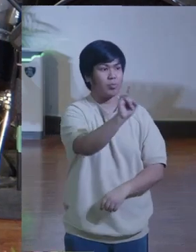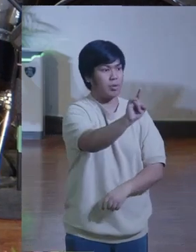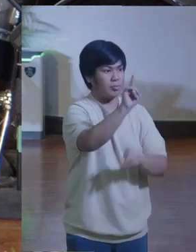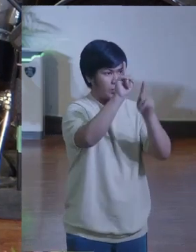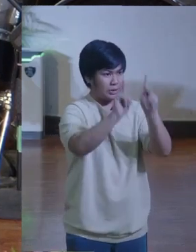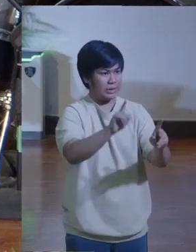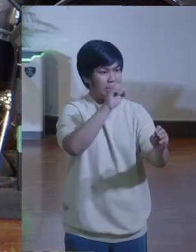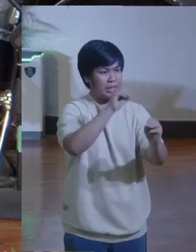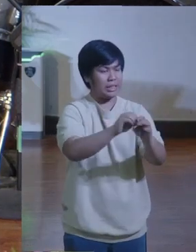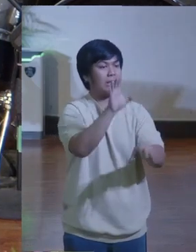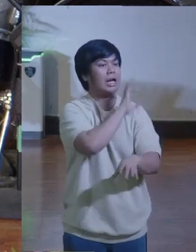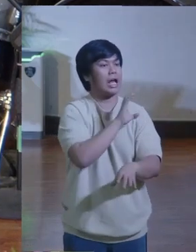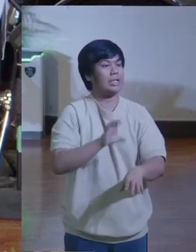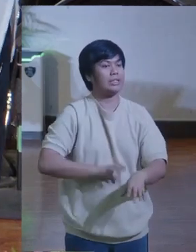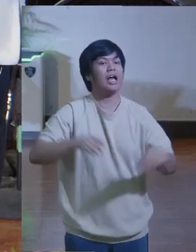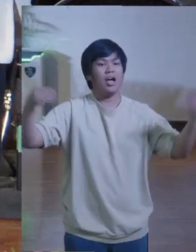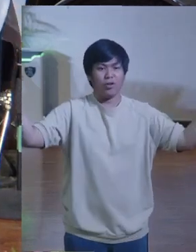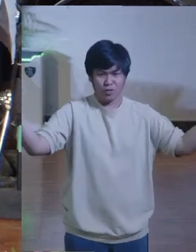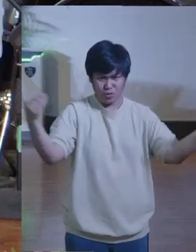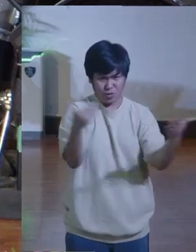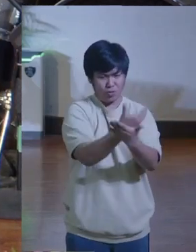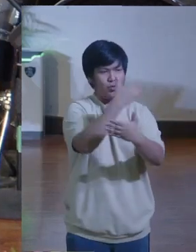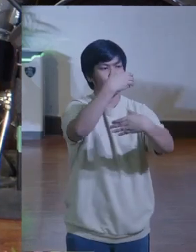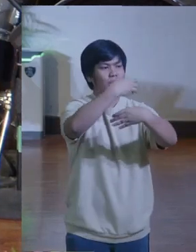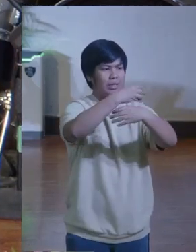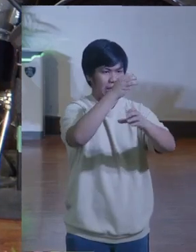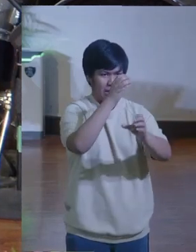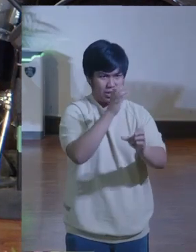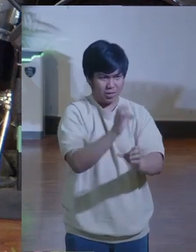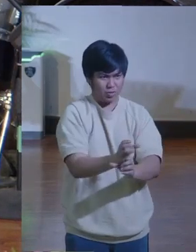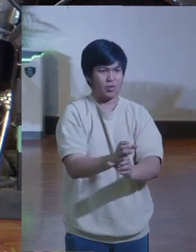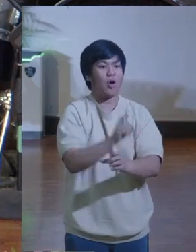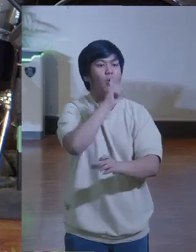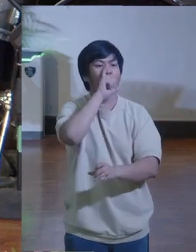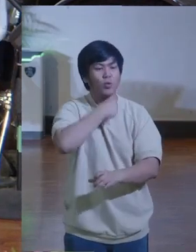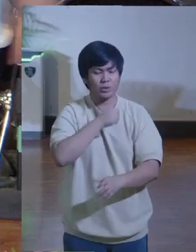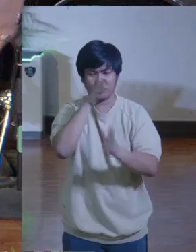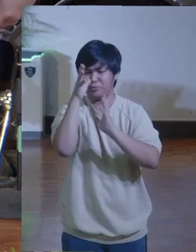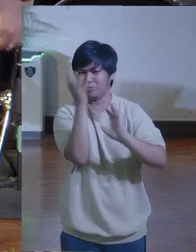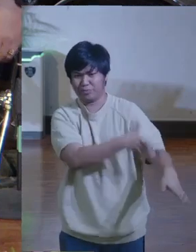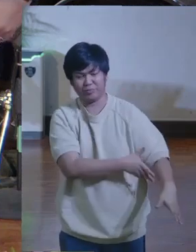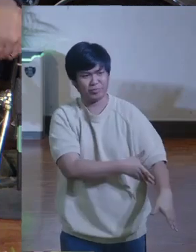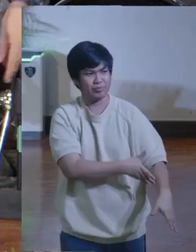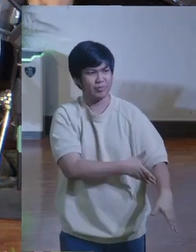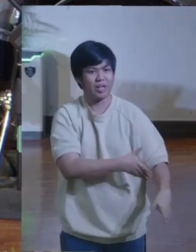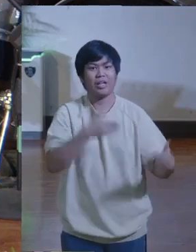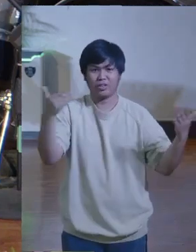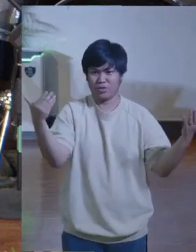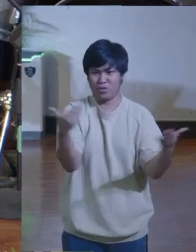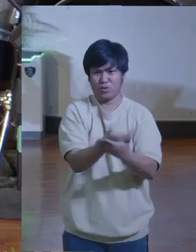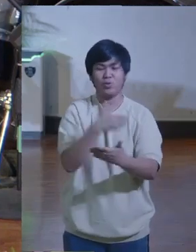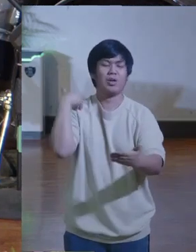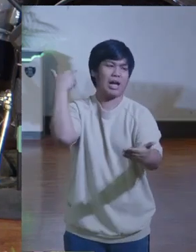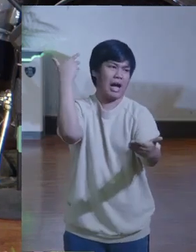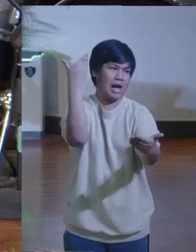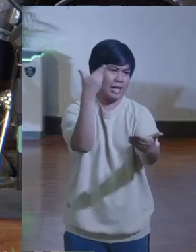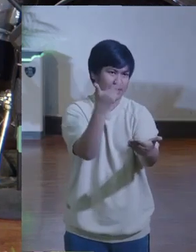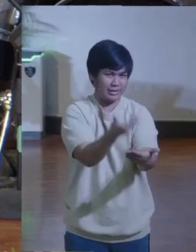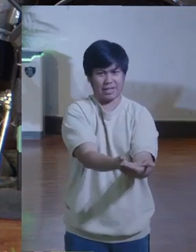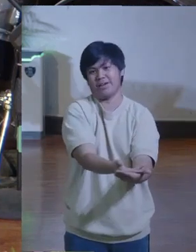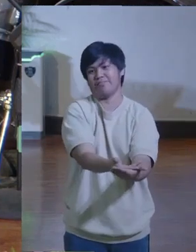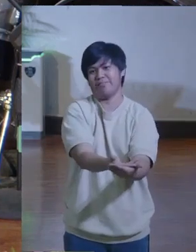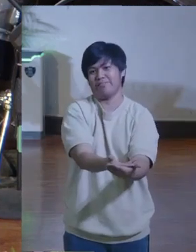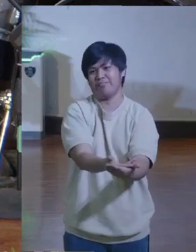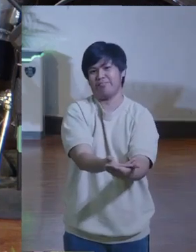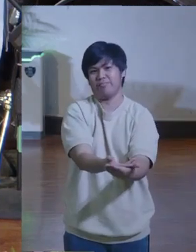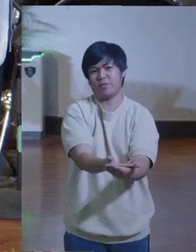Christ, he is a new creation. The old has passed away. Behold, the new has